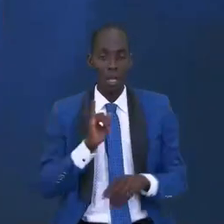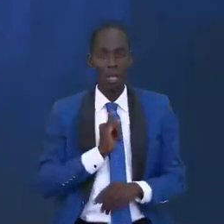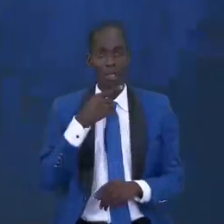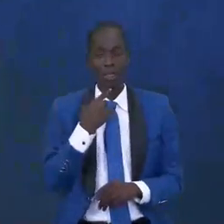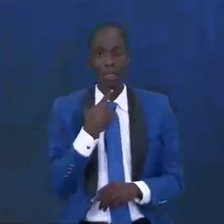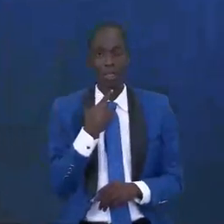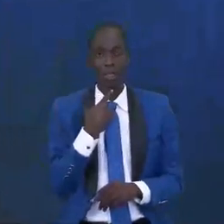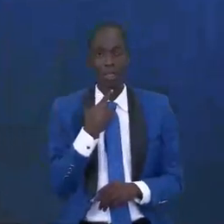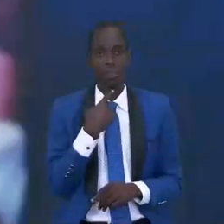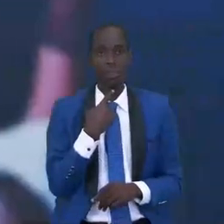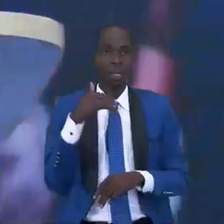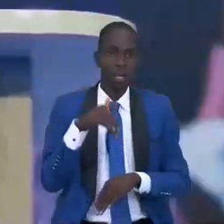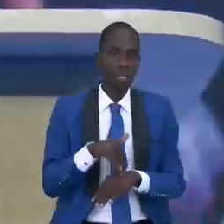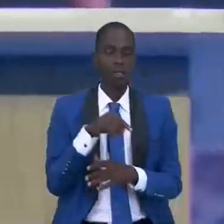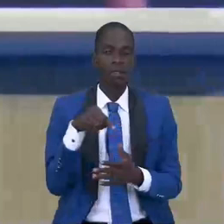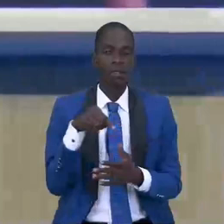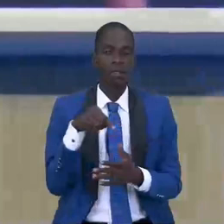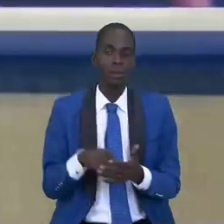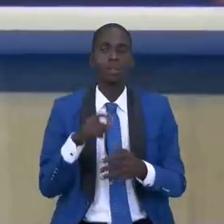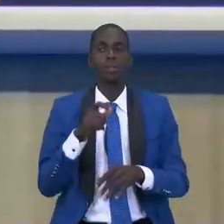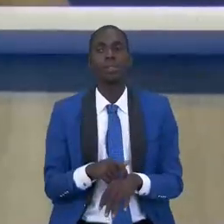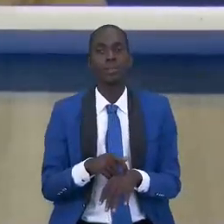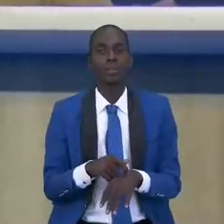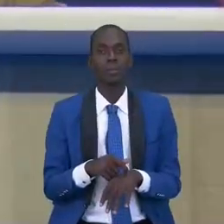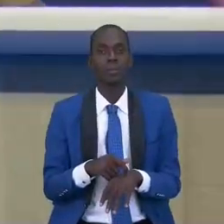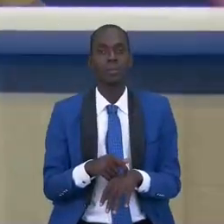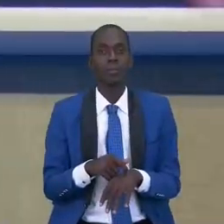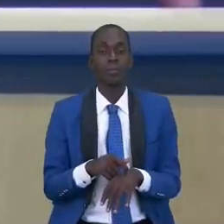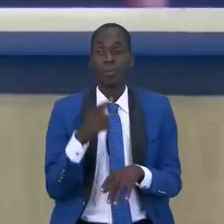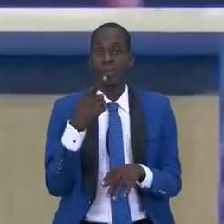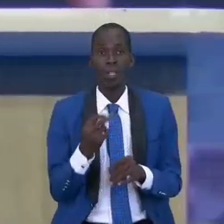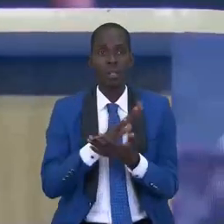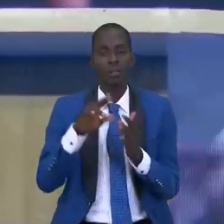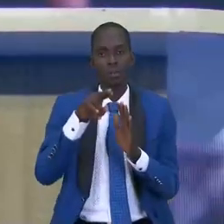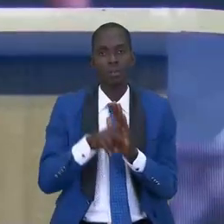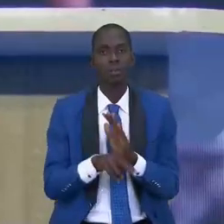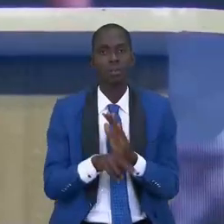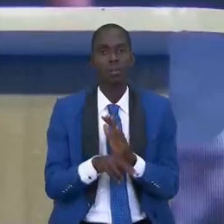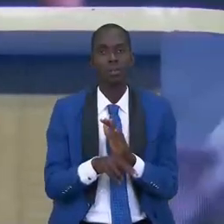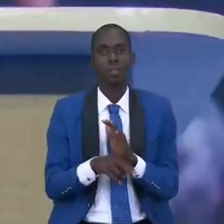dis-je, 26, de montrer sa justice dans le temps présent